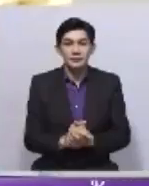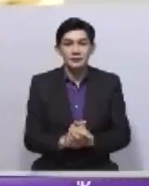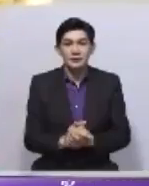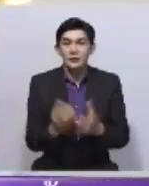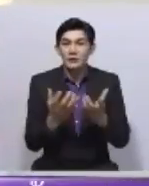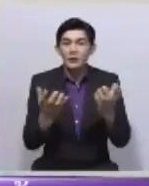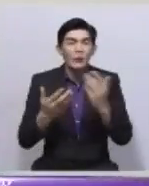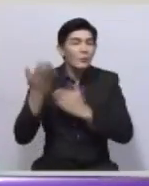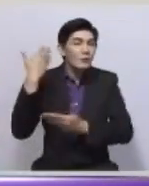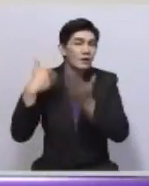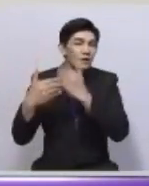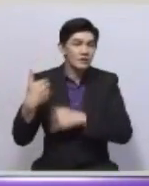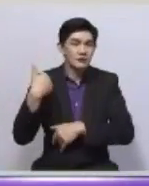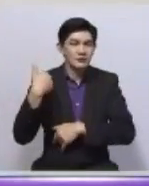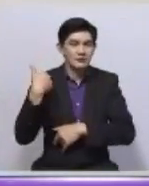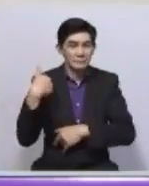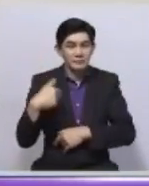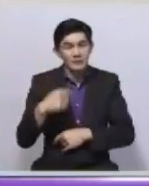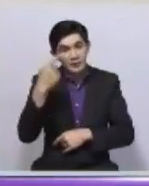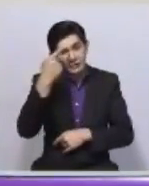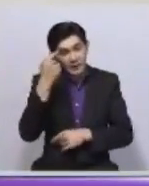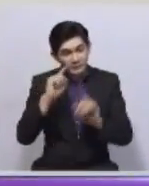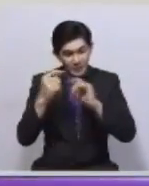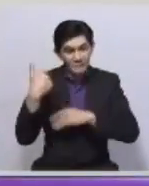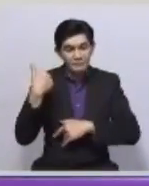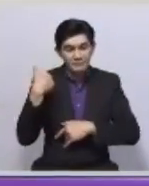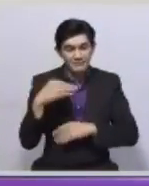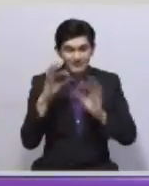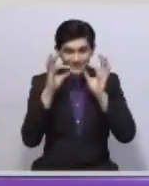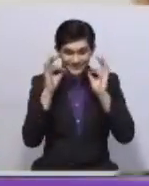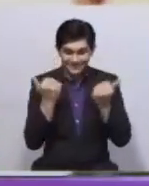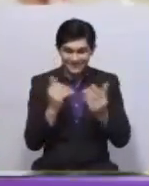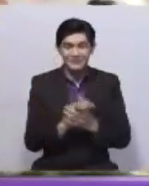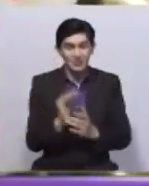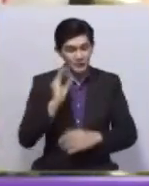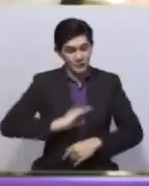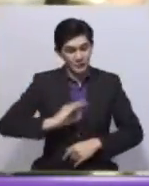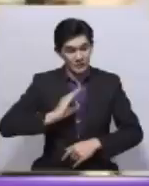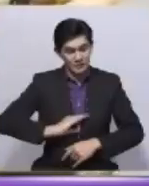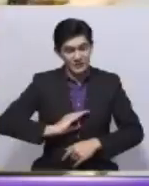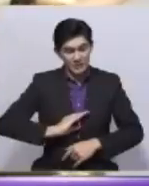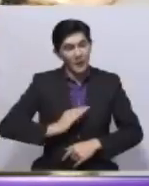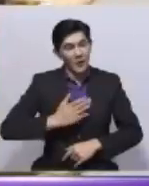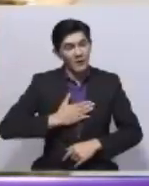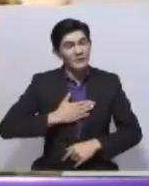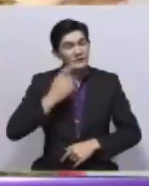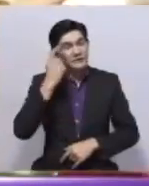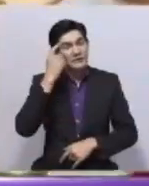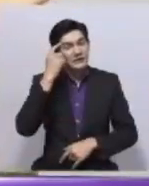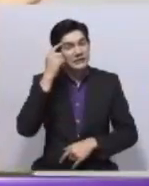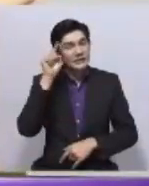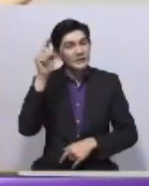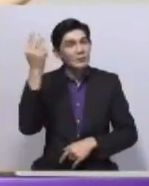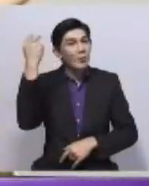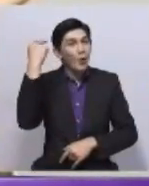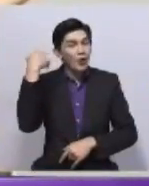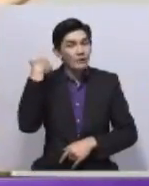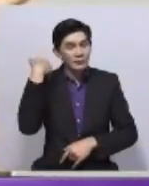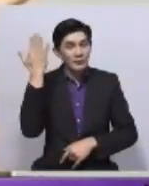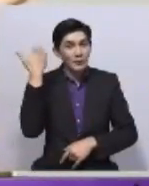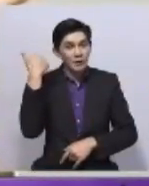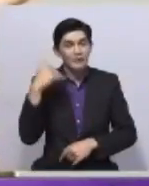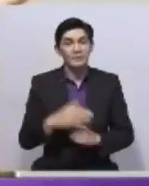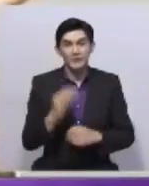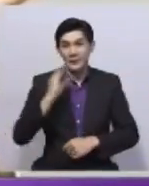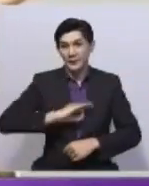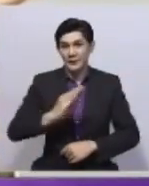ราณแบบกระทั่งบุหรี่แมวดำหรืออะไรเงี้ยค่ะเราก็รู้สึกว่าทำให้เรานึกถึงในอดีตนะฮะแล้วก็รู้สึ